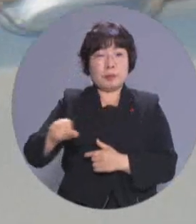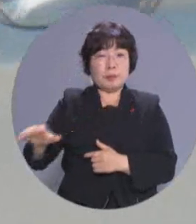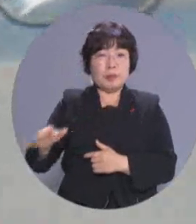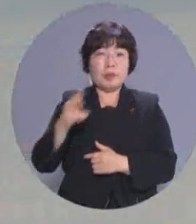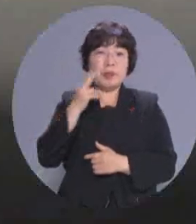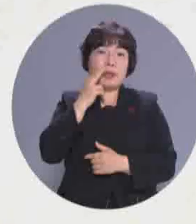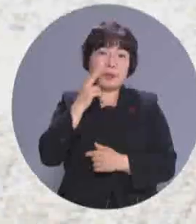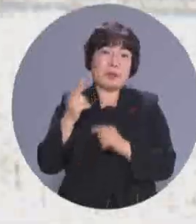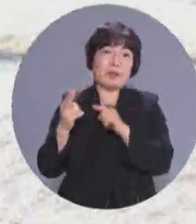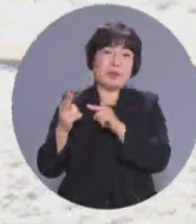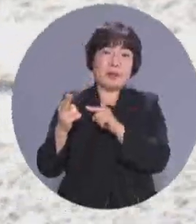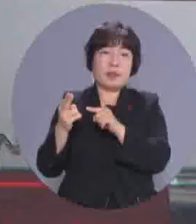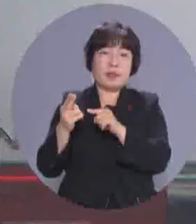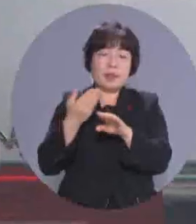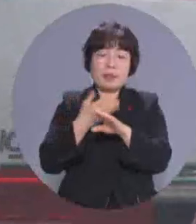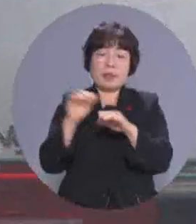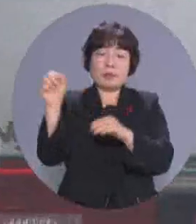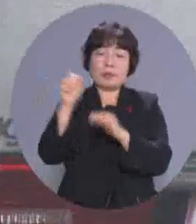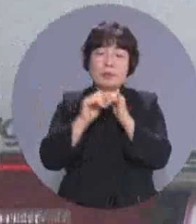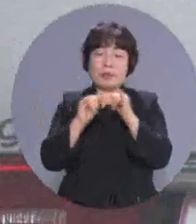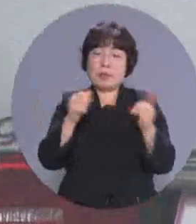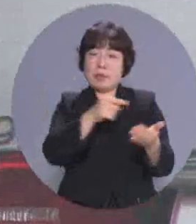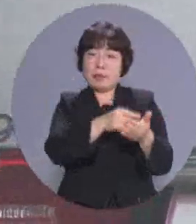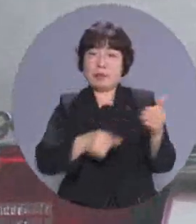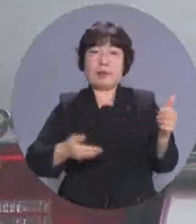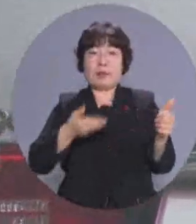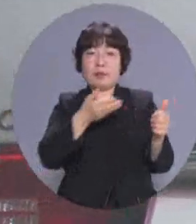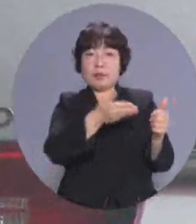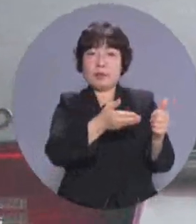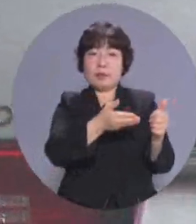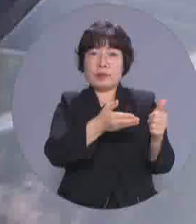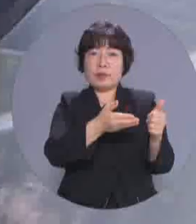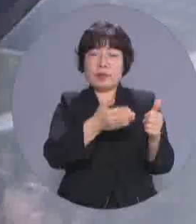던지는 담배꽁초는 다른 운전자들에게 피해를 줄 수 있고